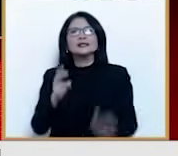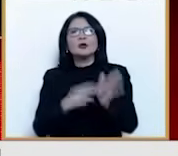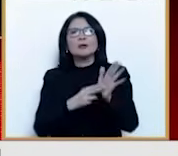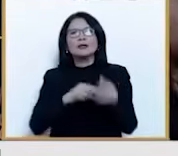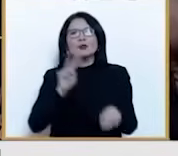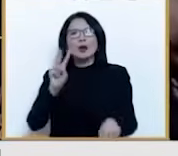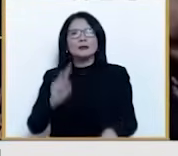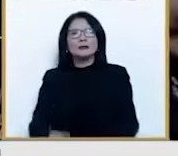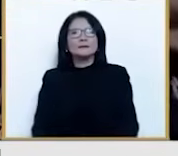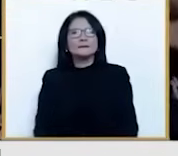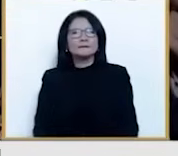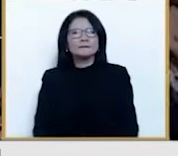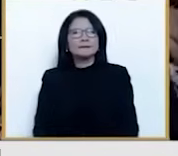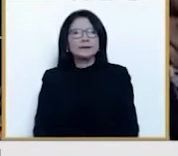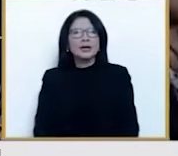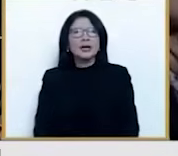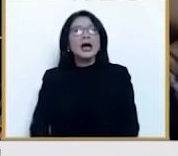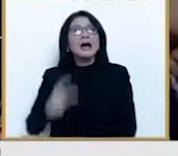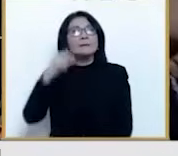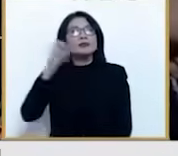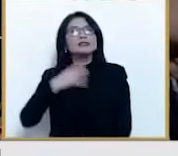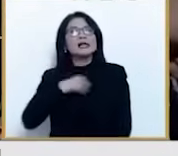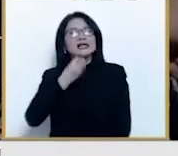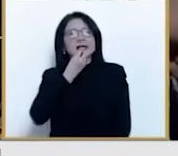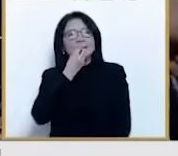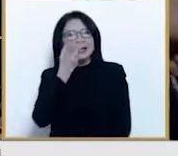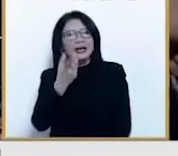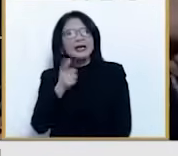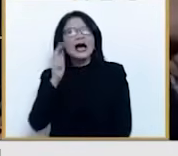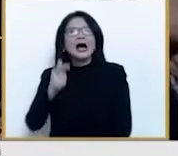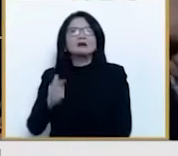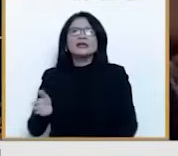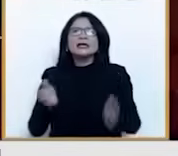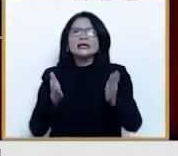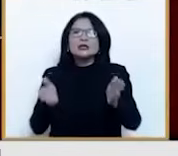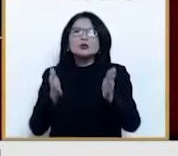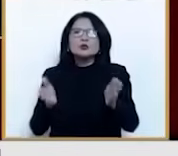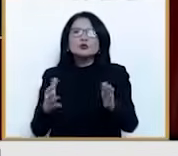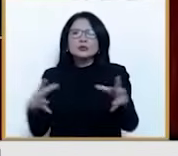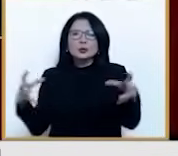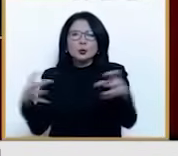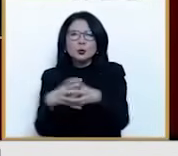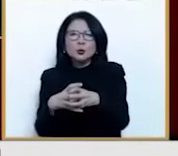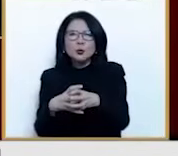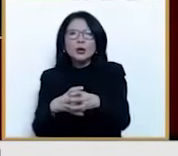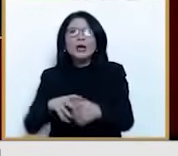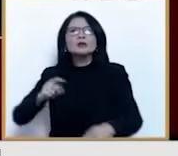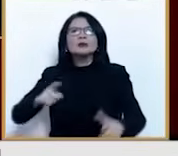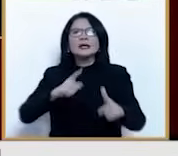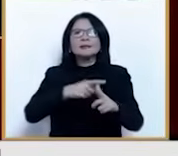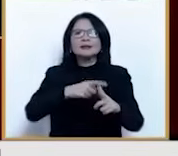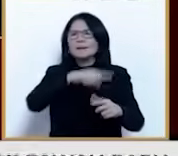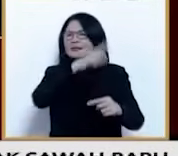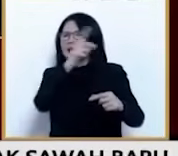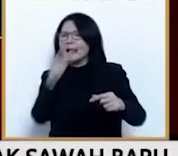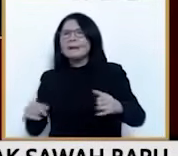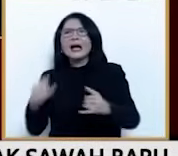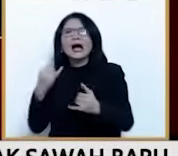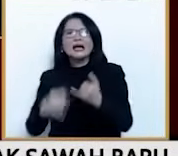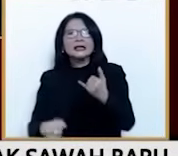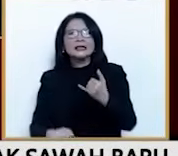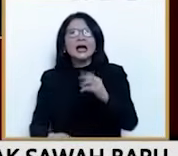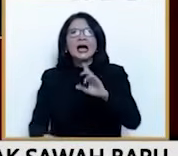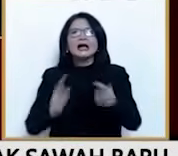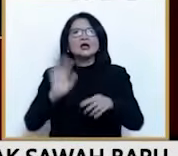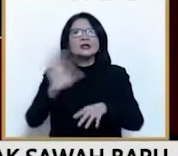persilakan. Memang tadi saya sampaikan bahwa perlu penanganan terpadu, dimulai dari hulu ke hilir. Kalau